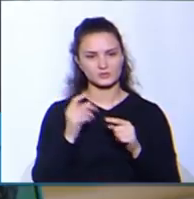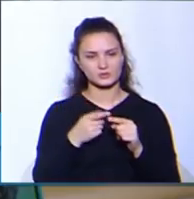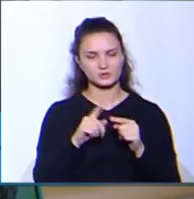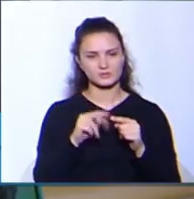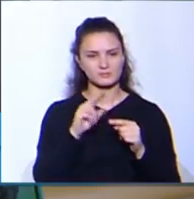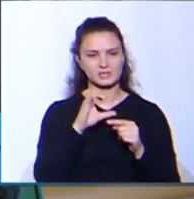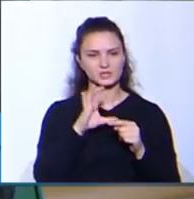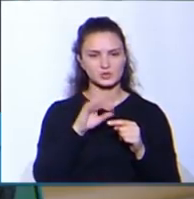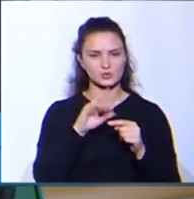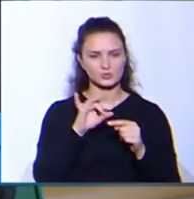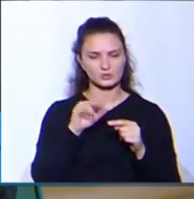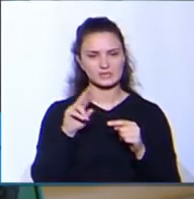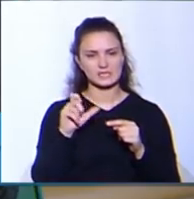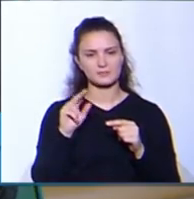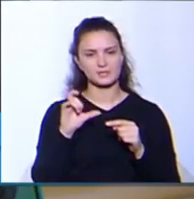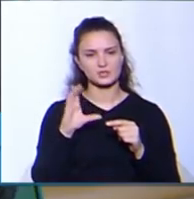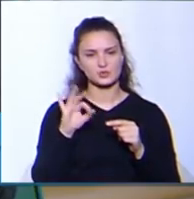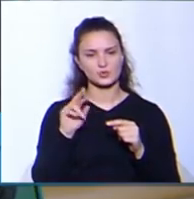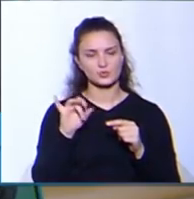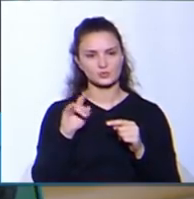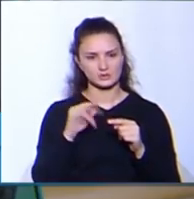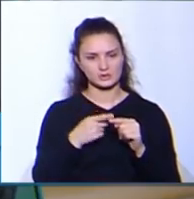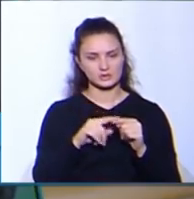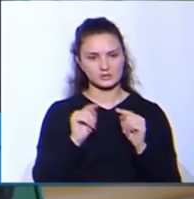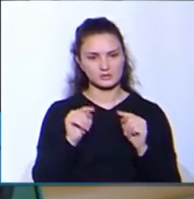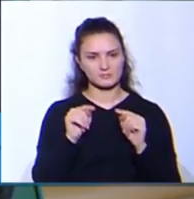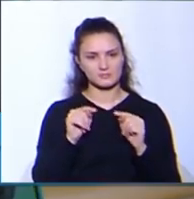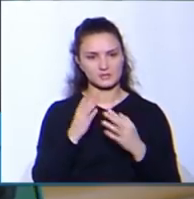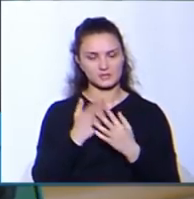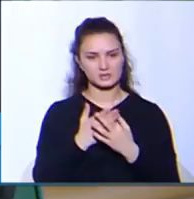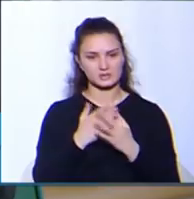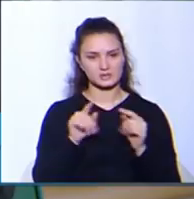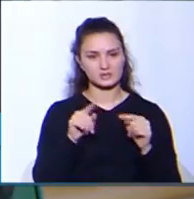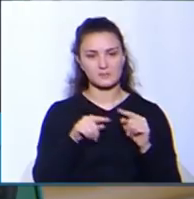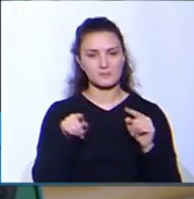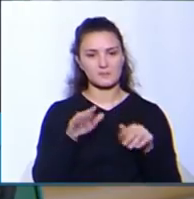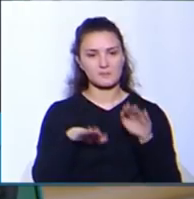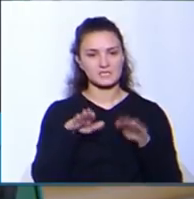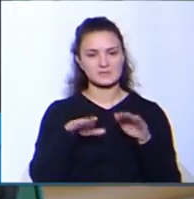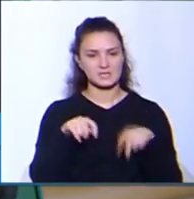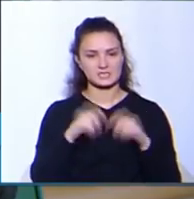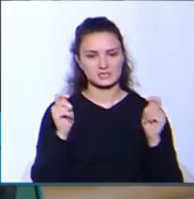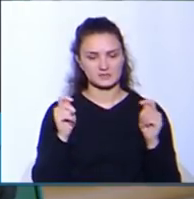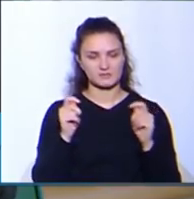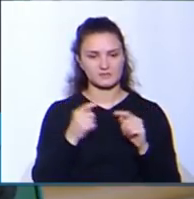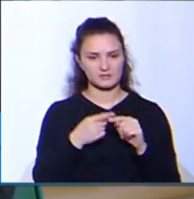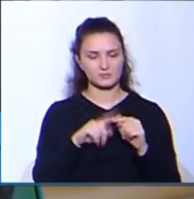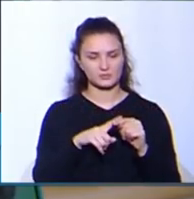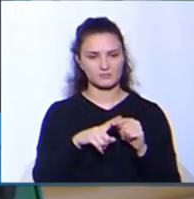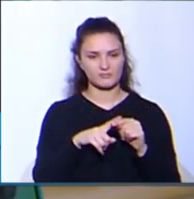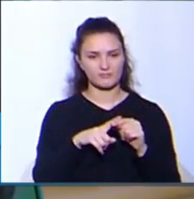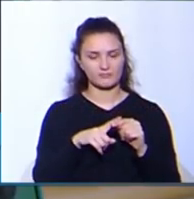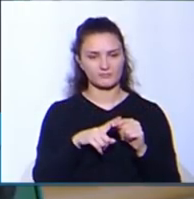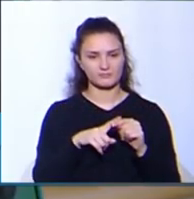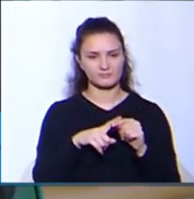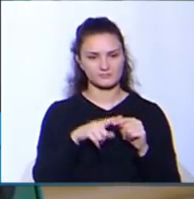არის პრესორული და დეპრესორული აქედან გამომდინარე მათ შორის დისბალანსი იყო და სწორედ ამ დისბალანსის ღვევა იწვევს